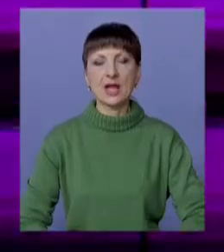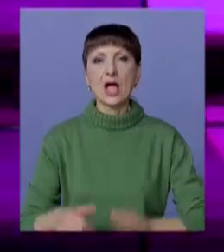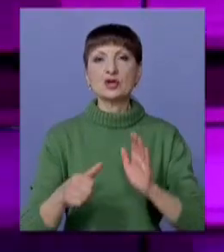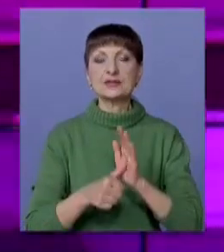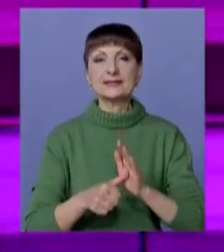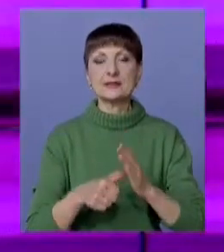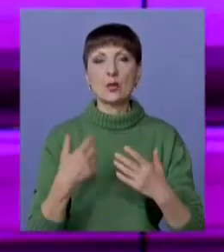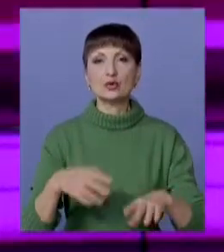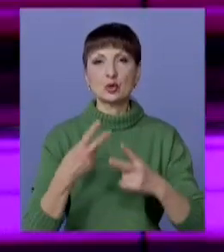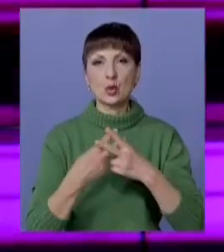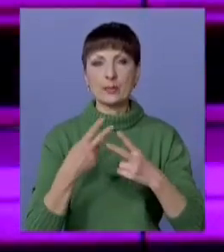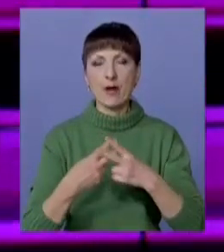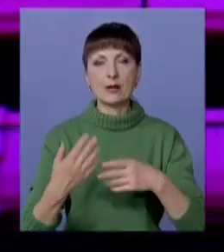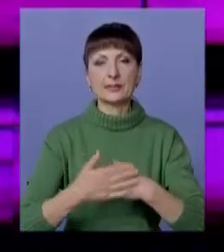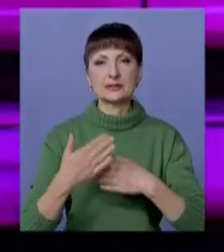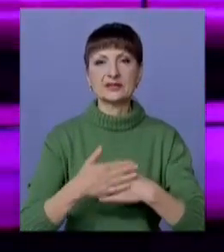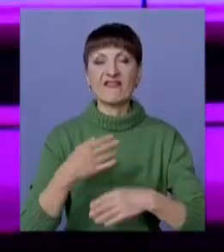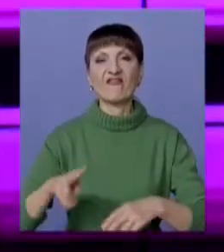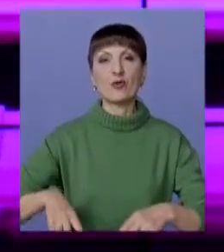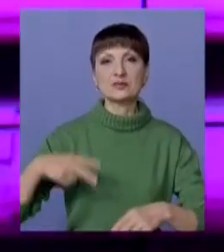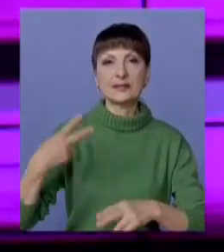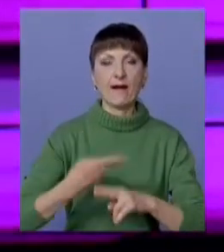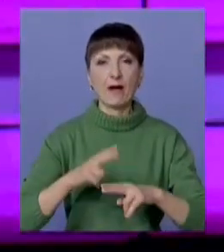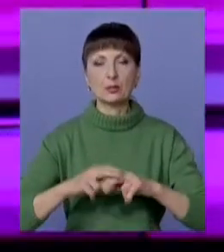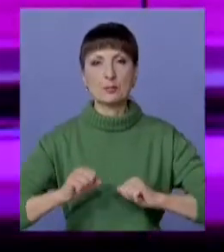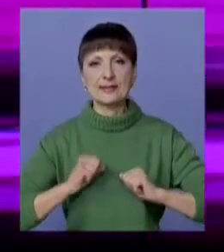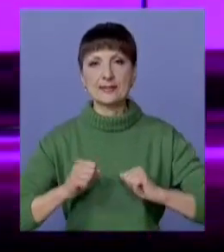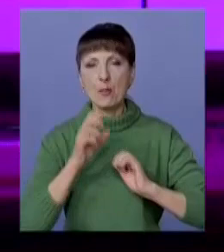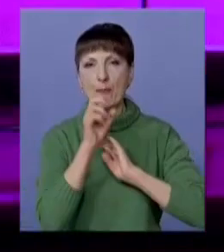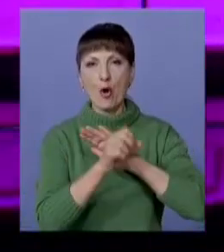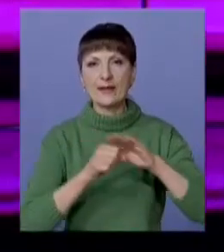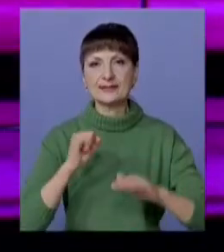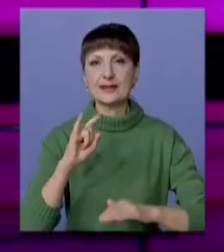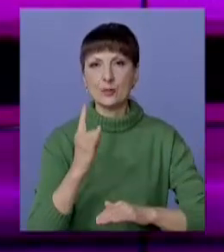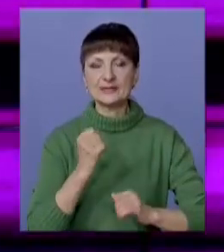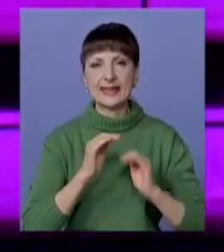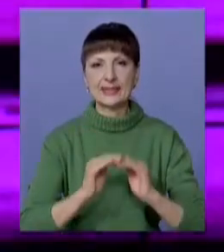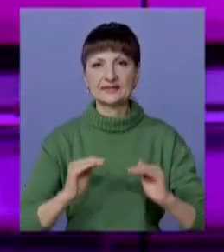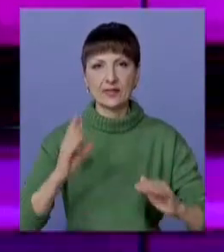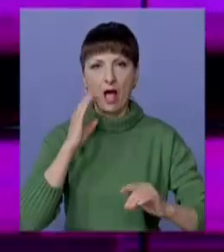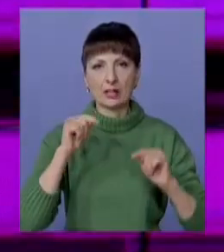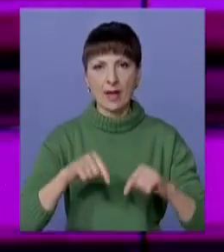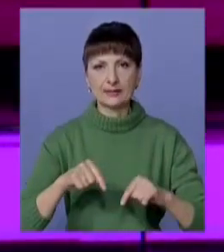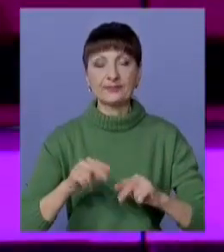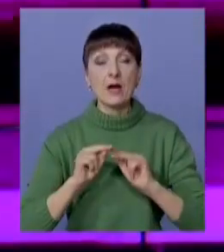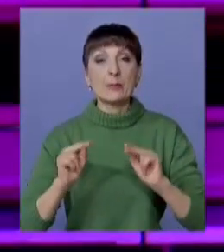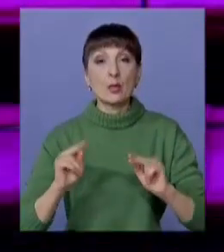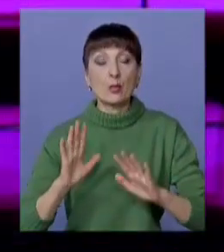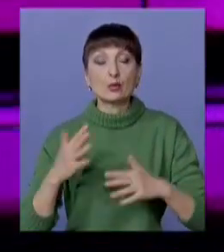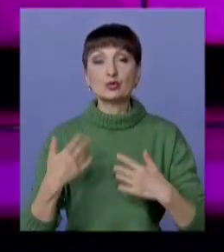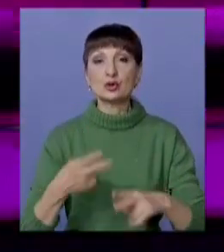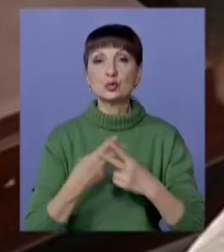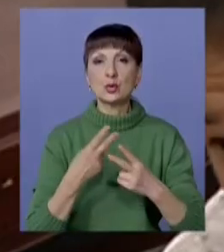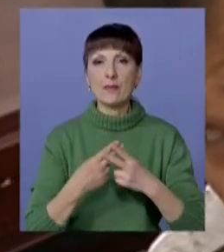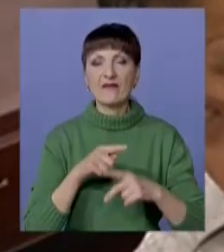6 годам лишения свободы приговорили воспитательницу, которая пыталась похитить ребенка из детского сада Алматы. Педагог будет отбывать